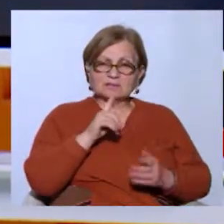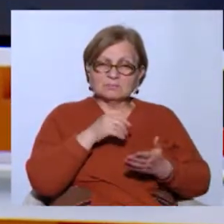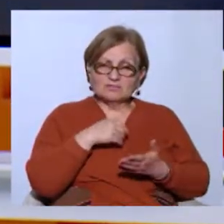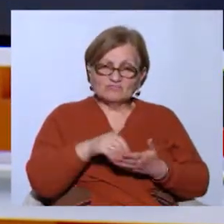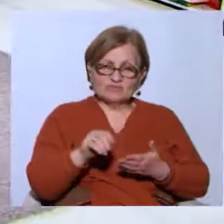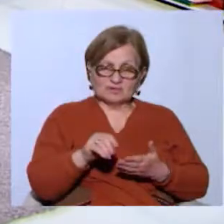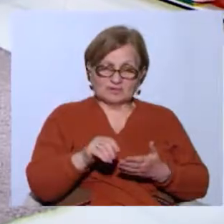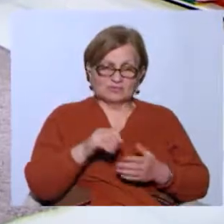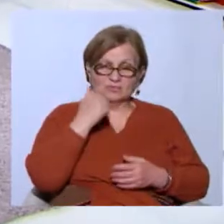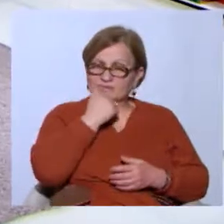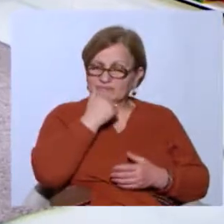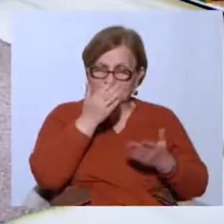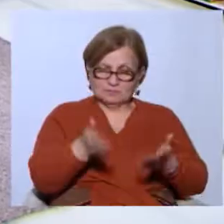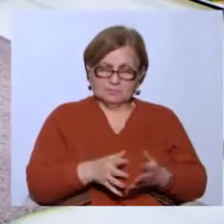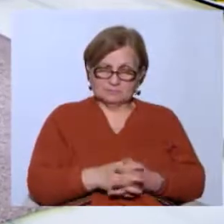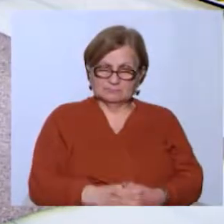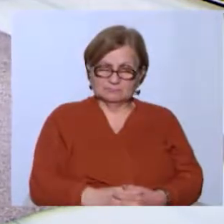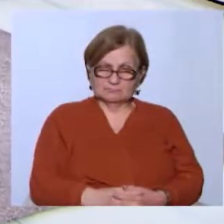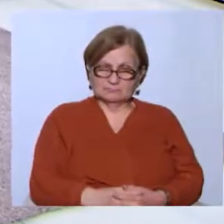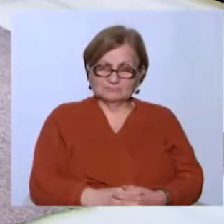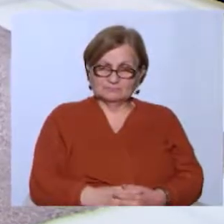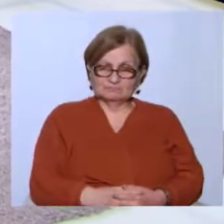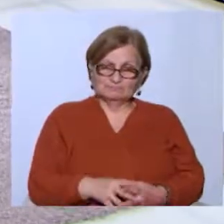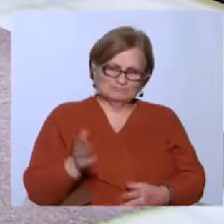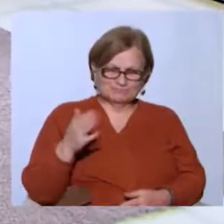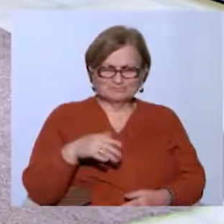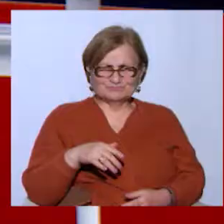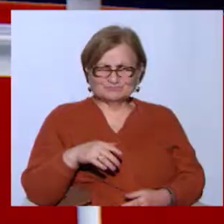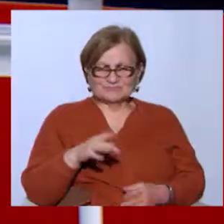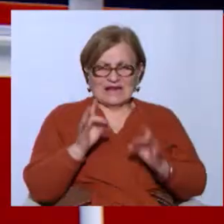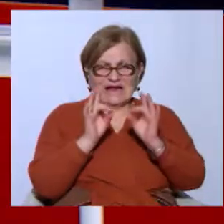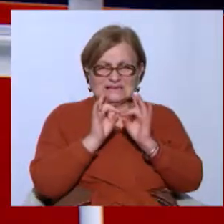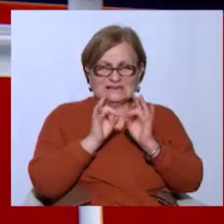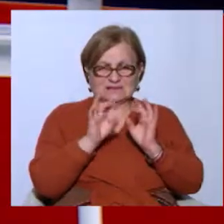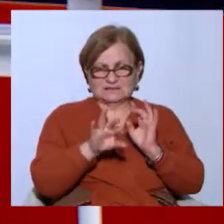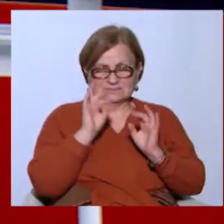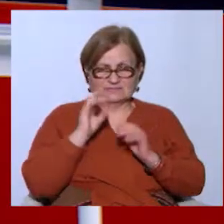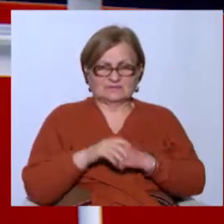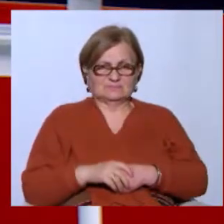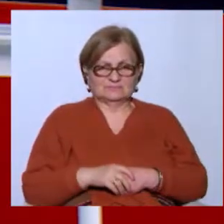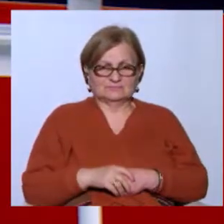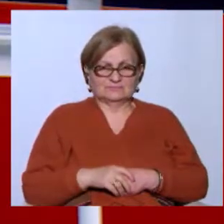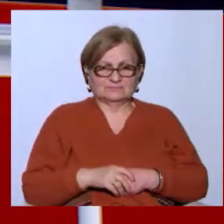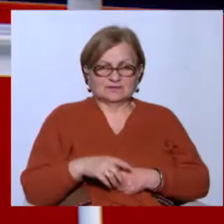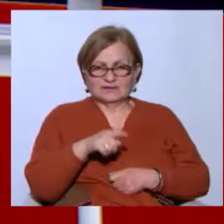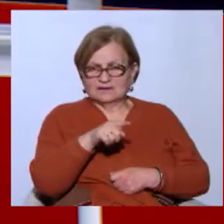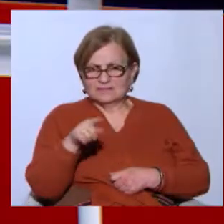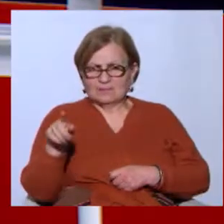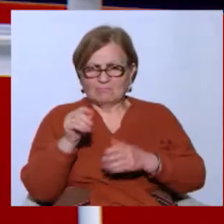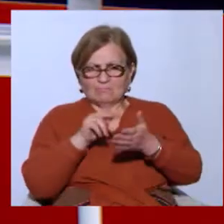რომელიღაც ნივთები. მოდი ავიღოთ 10 ლარიანი. და ფასები აქ